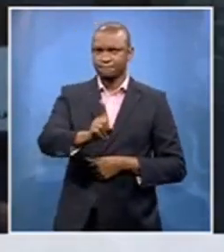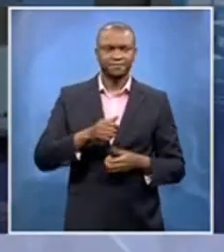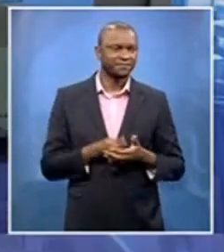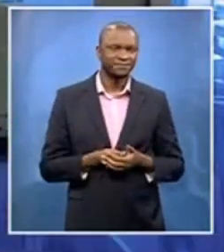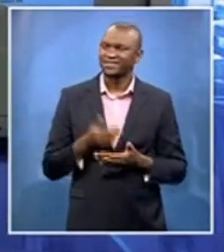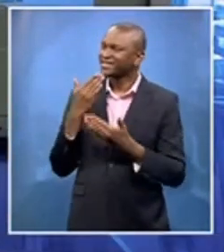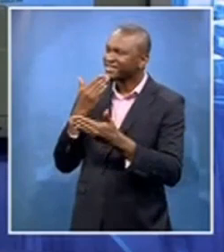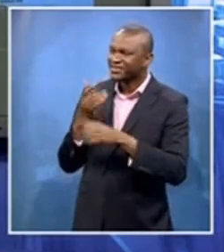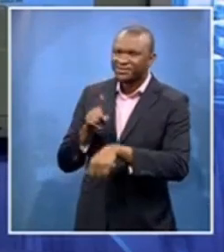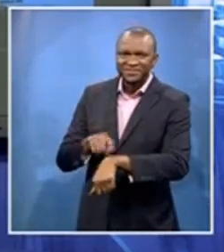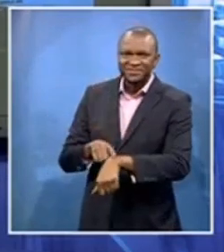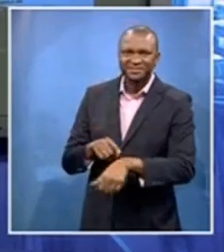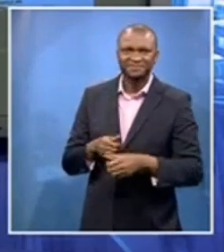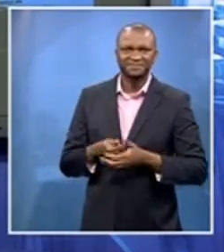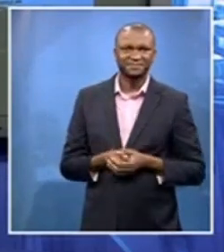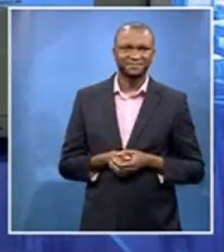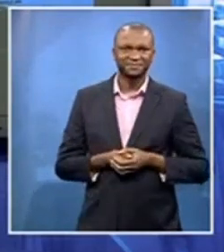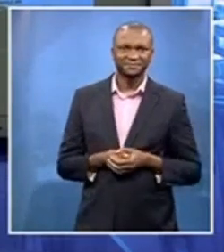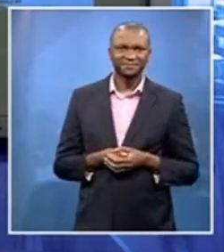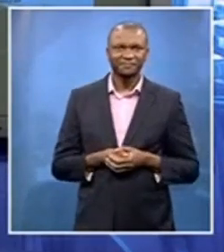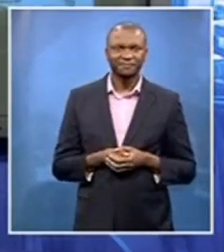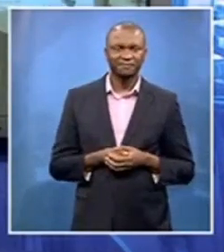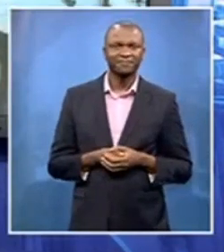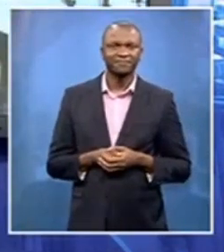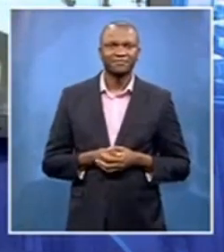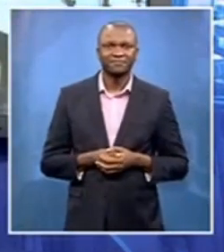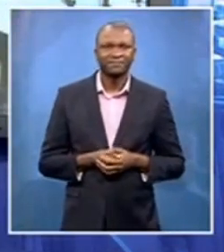Sibonga kakhulu ngqamane isikhathi sakho. Siyabonga Nkosi.